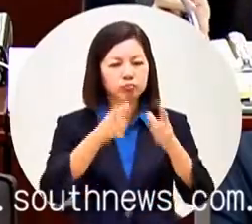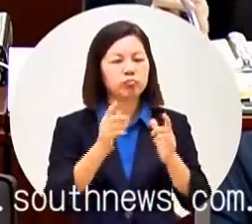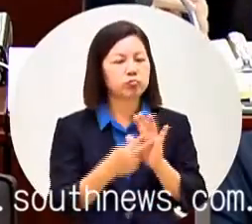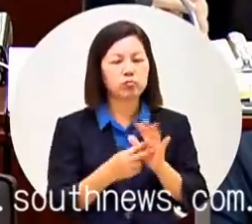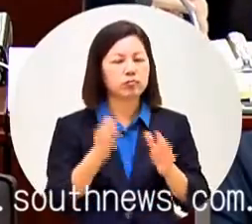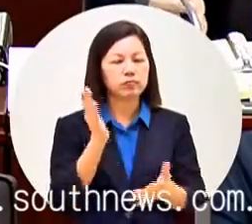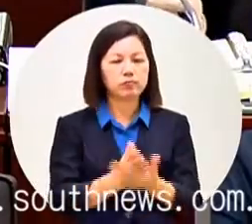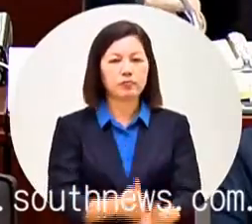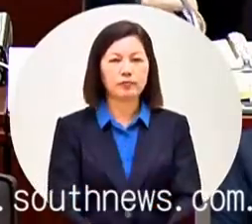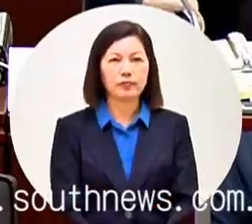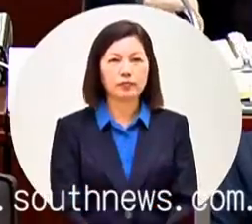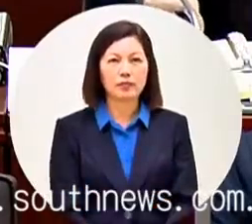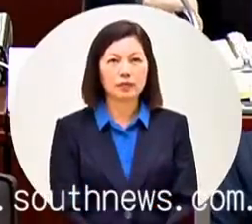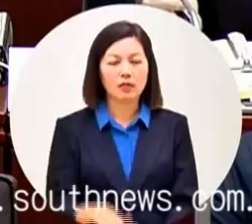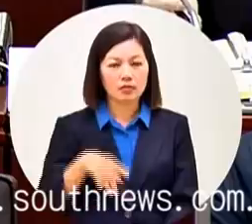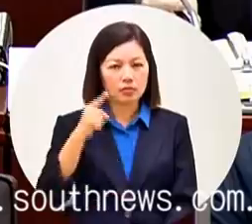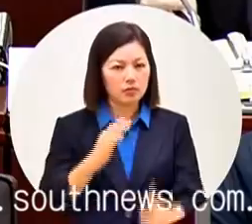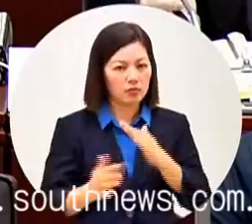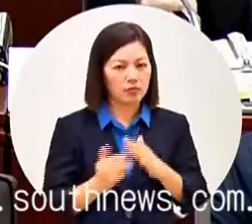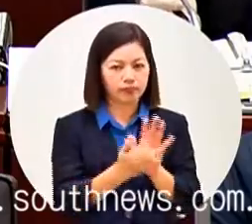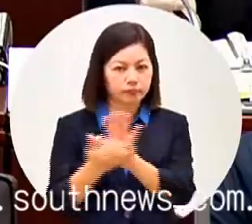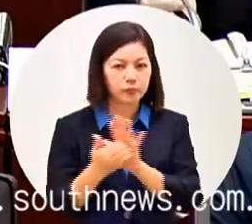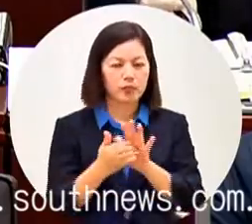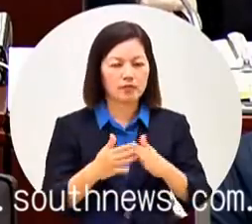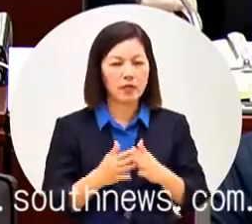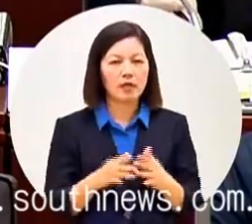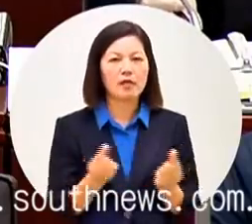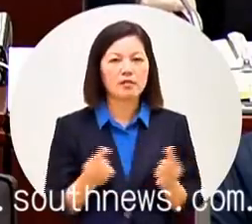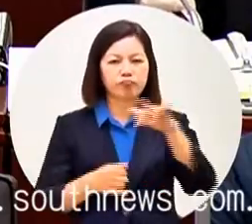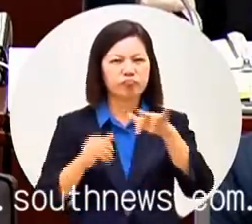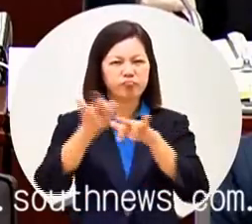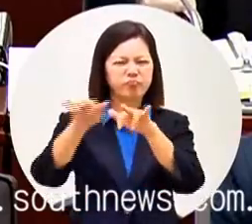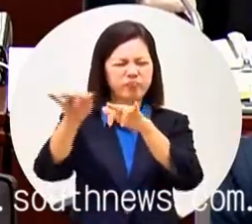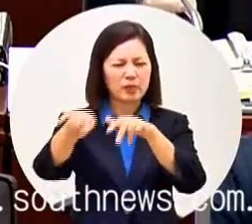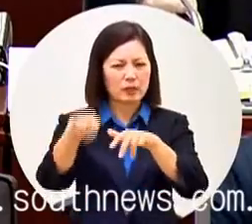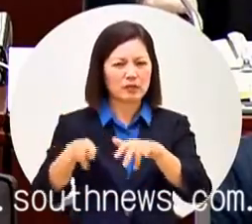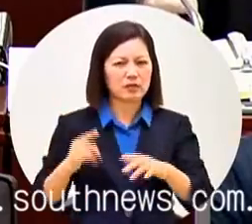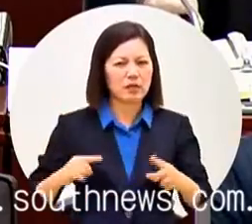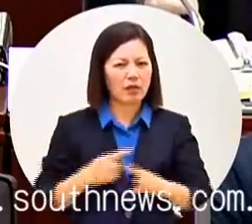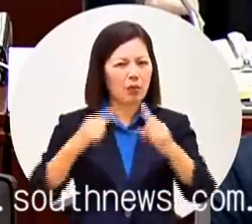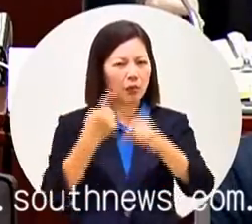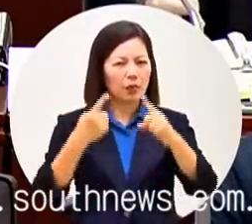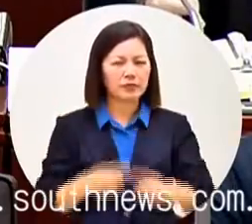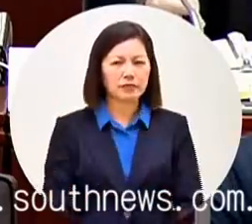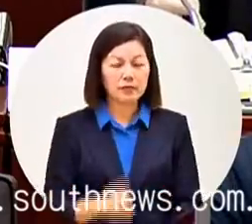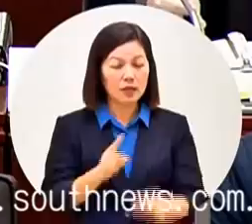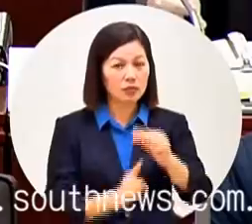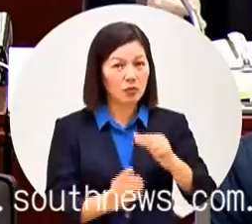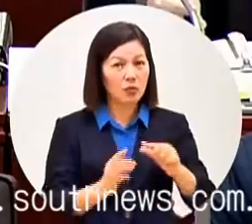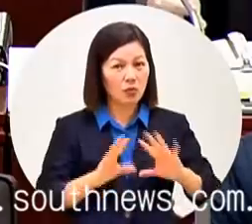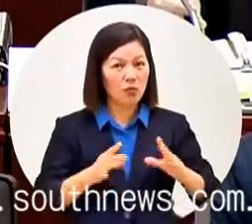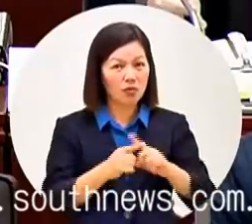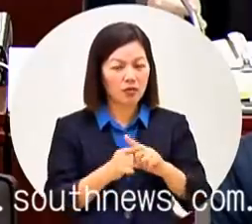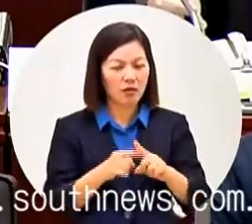我想我们第一个要避开战争，就像昨天军机绕台轩然大波一样。所以你用你不是中国人就把它给替